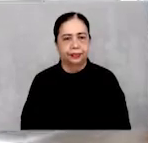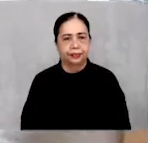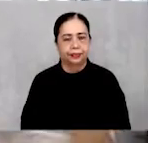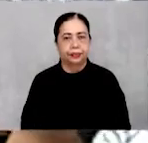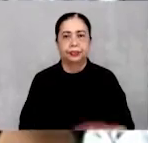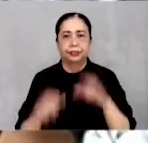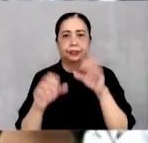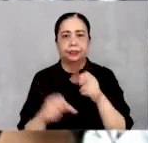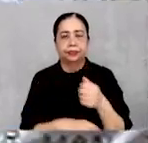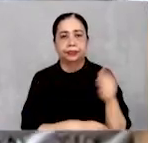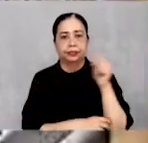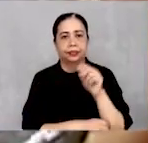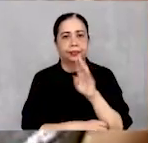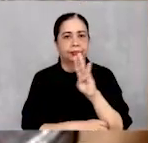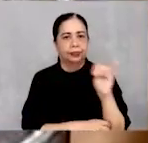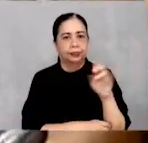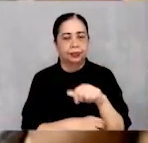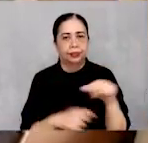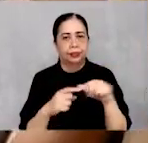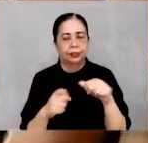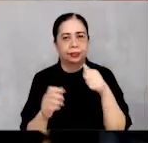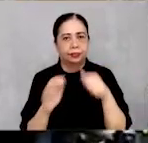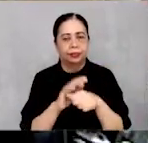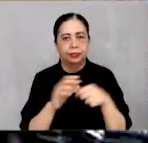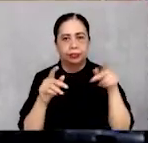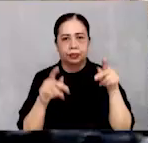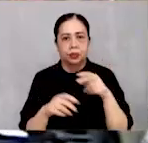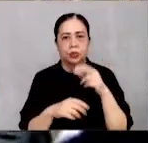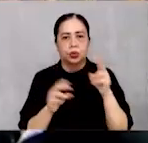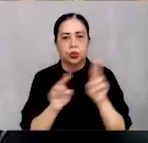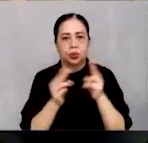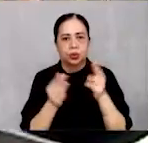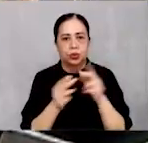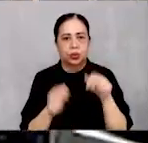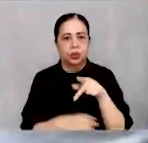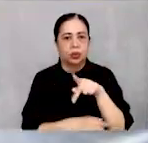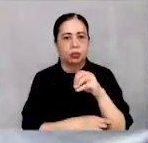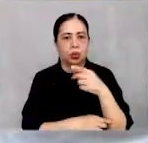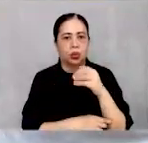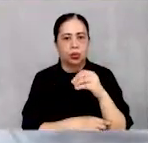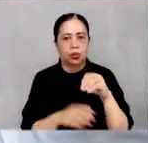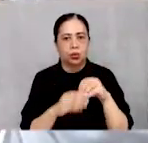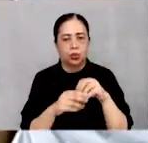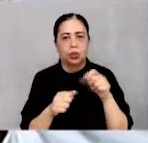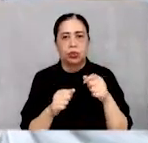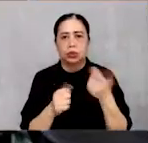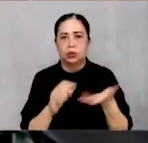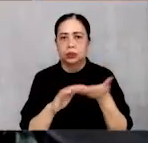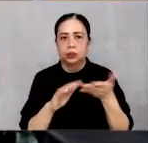ng mga tauhan ng Bureau of Immigration Anti-Fugitive Unit ang 7 dayuhang ito sa Pogo Hub ng Singwang Network Technologies sa Las